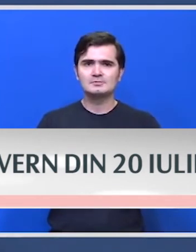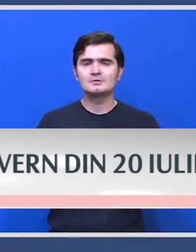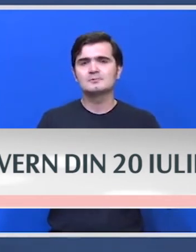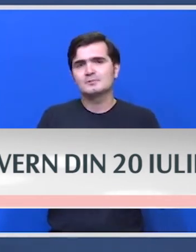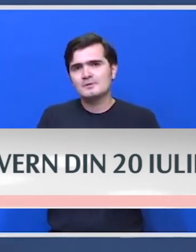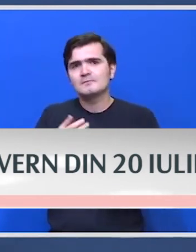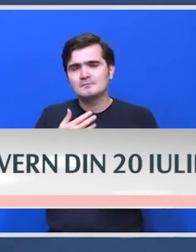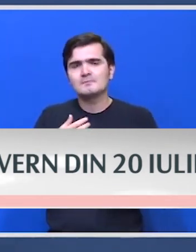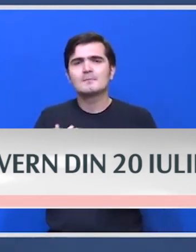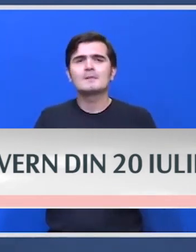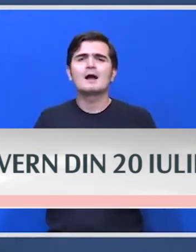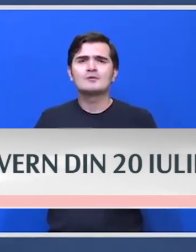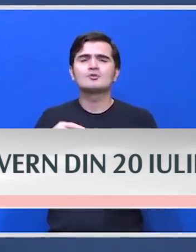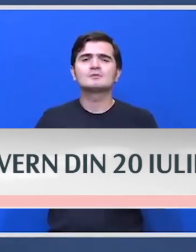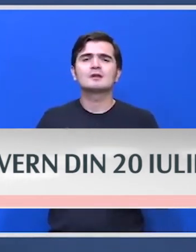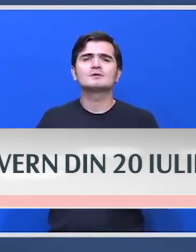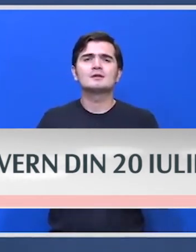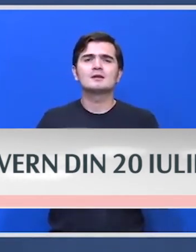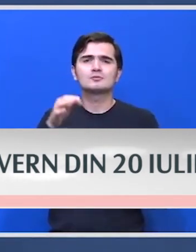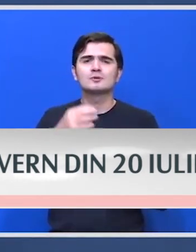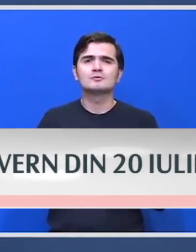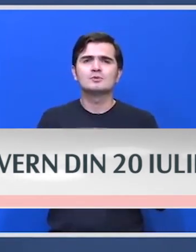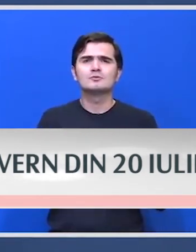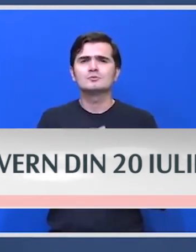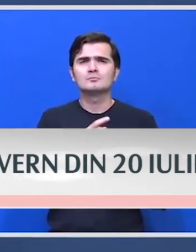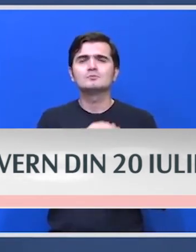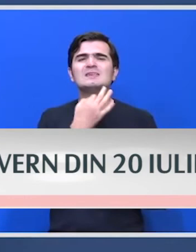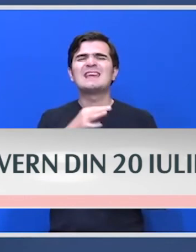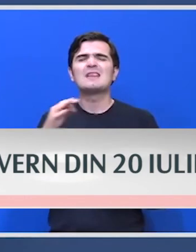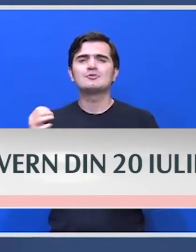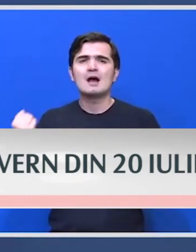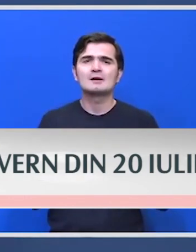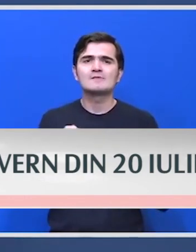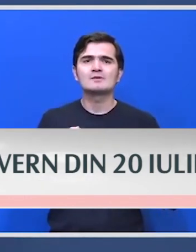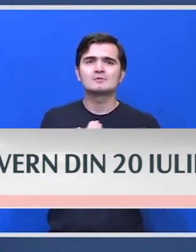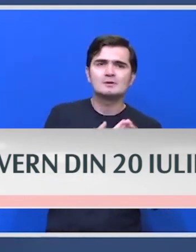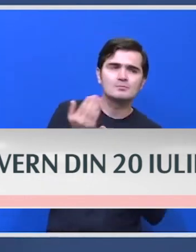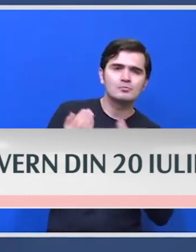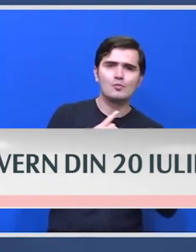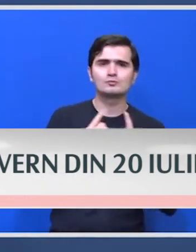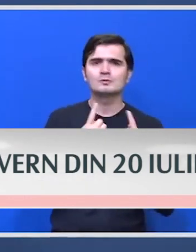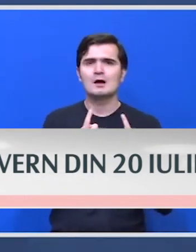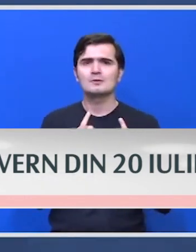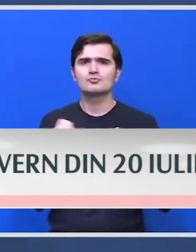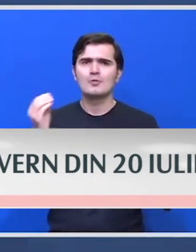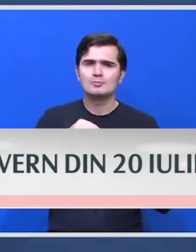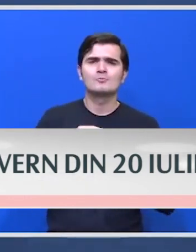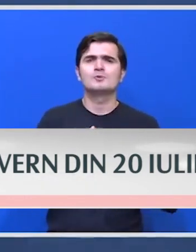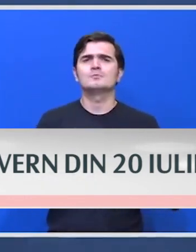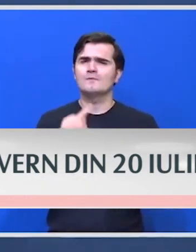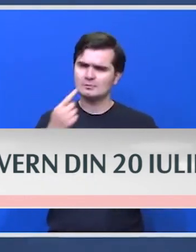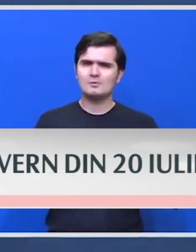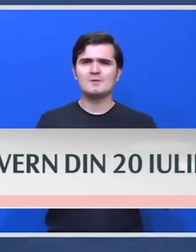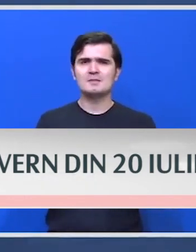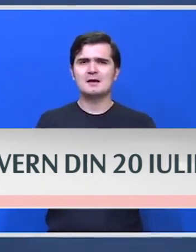este rezultatul a realmente 10 de consultări la care a contribuit mediul de cercetare. Vă răspund imediat.